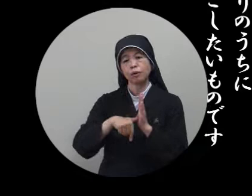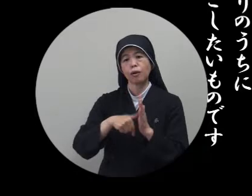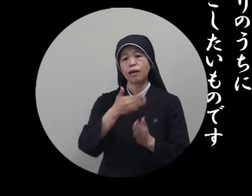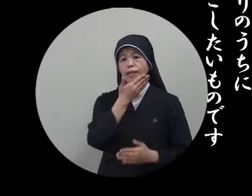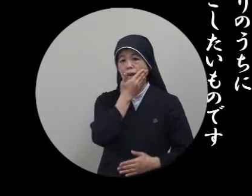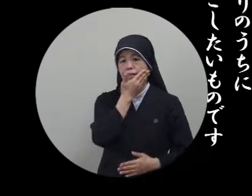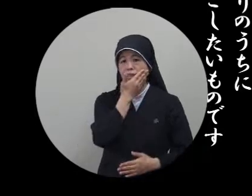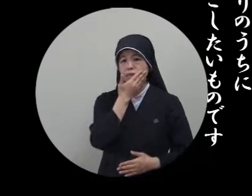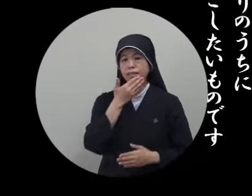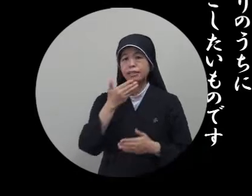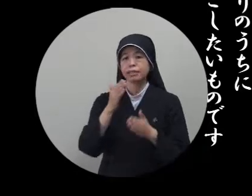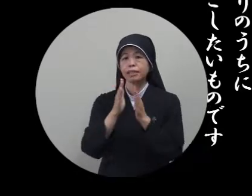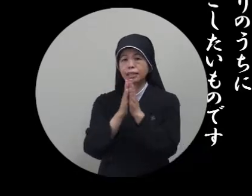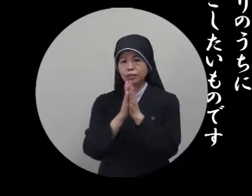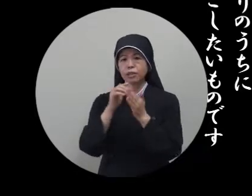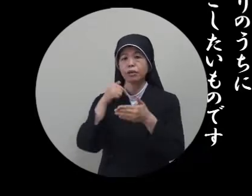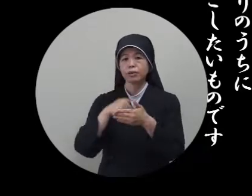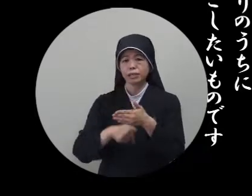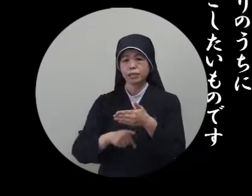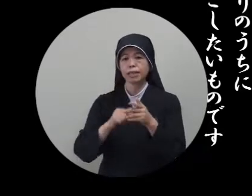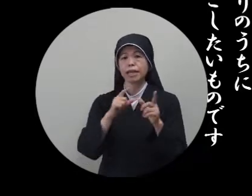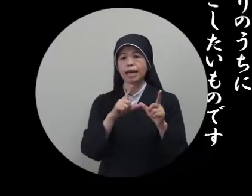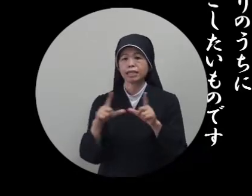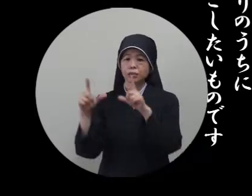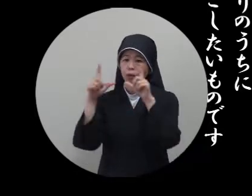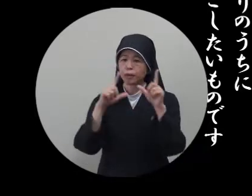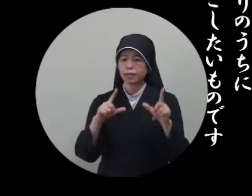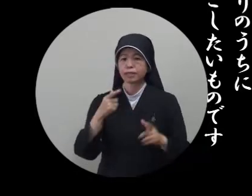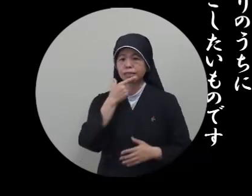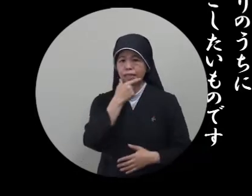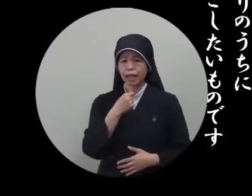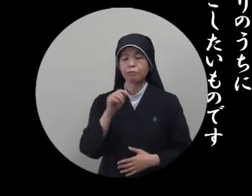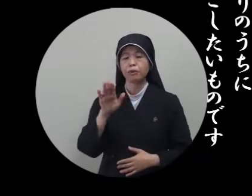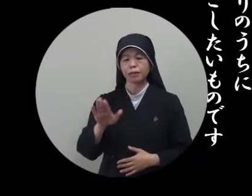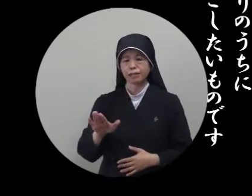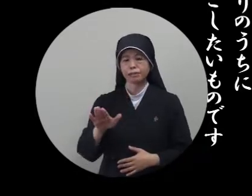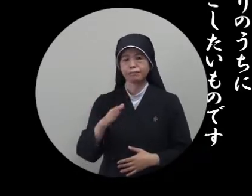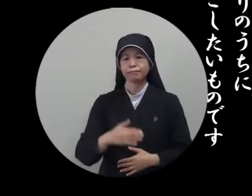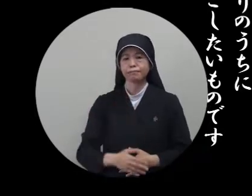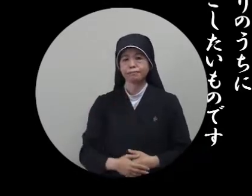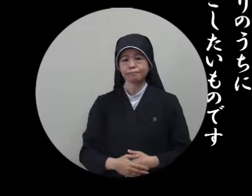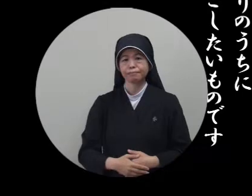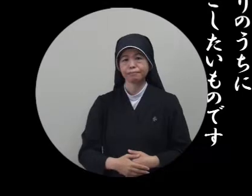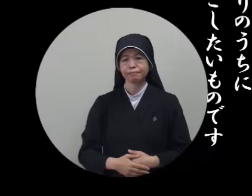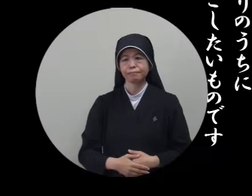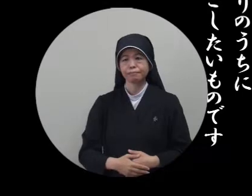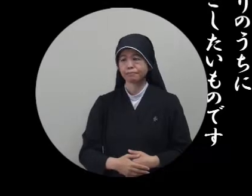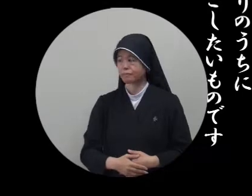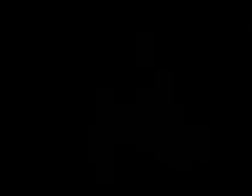この時を大切に祈りのうちに過ごしたいものです。